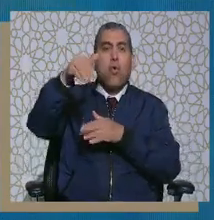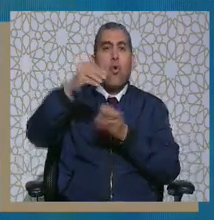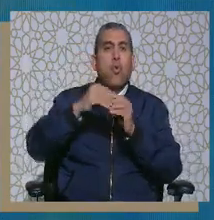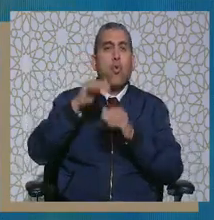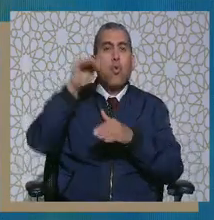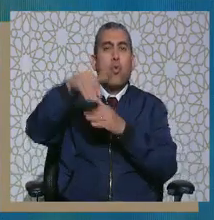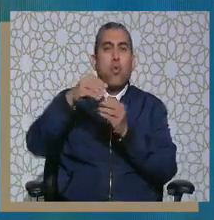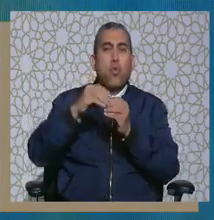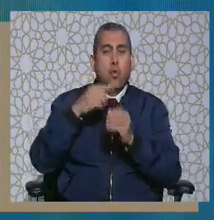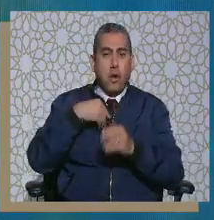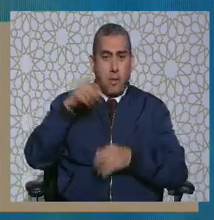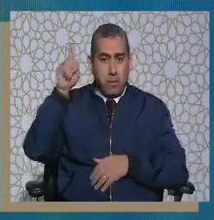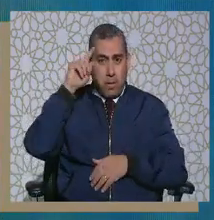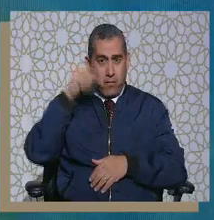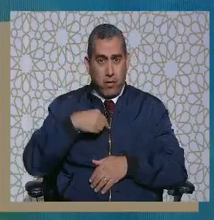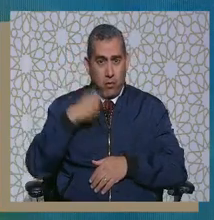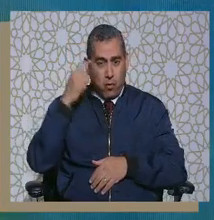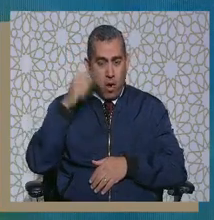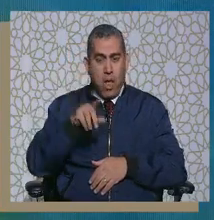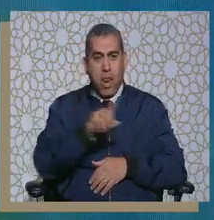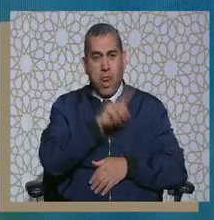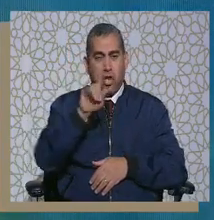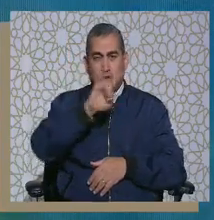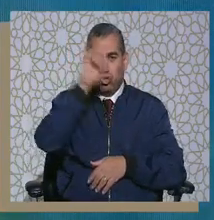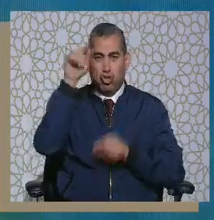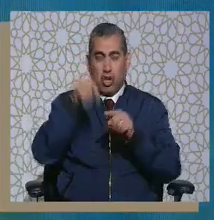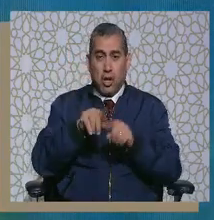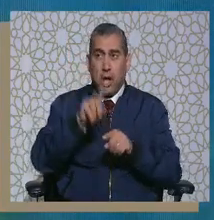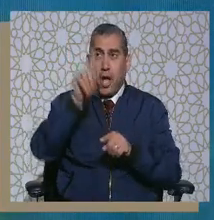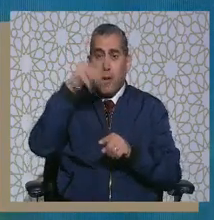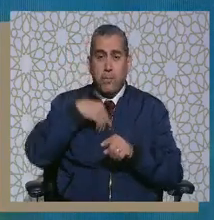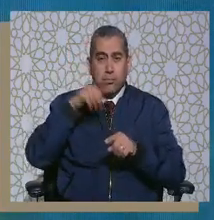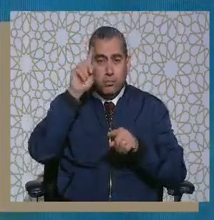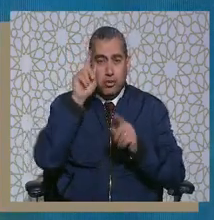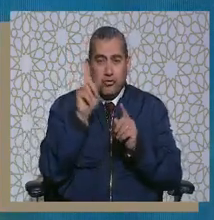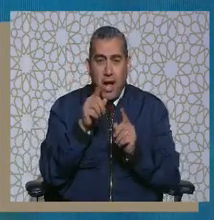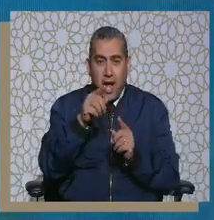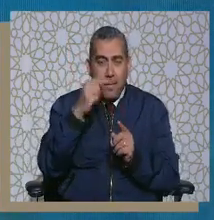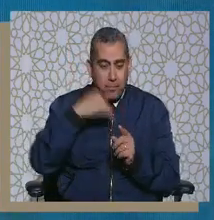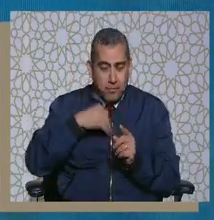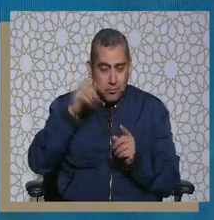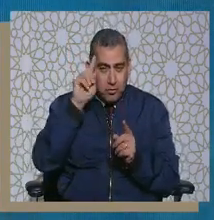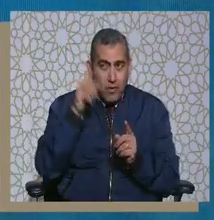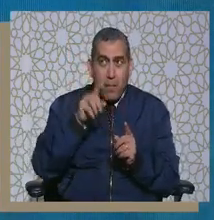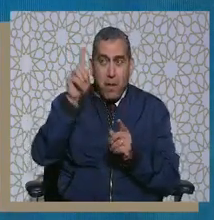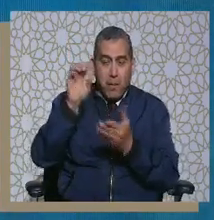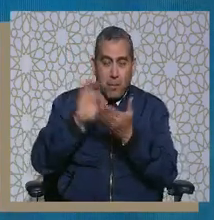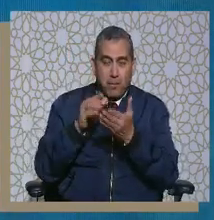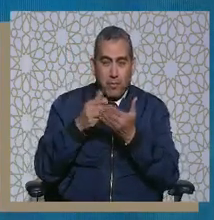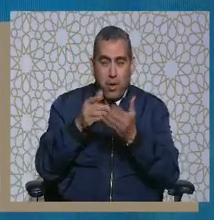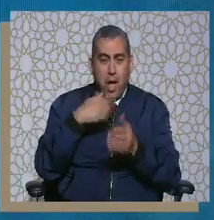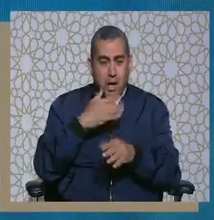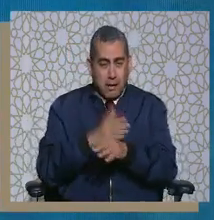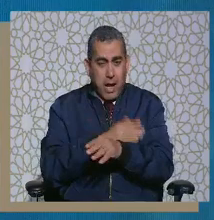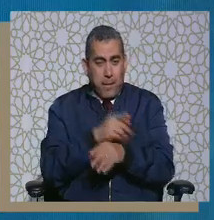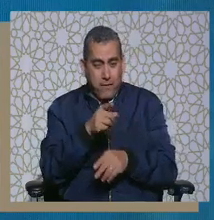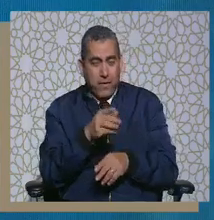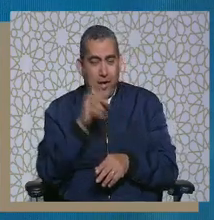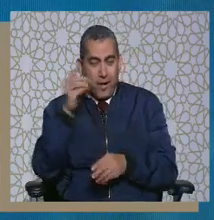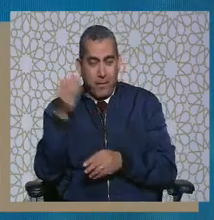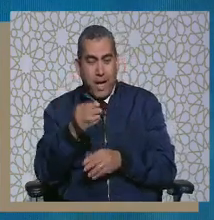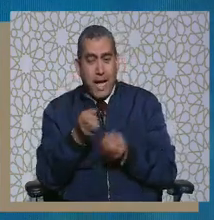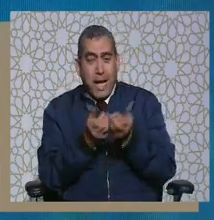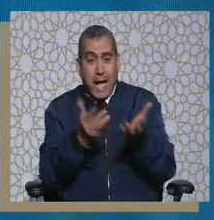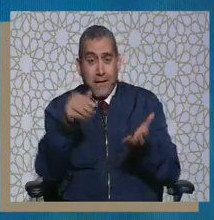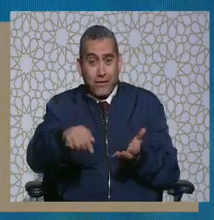يبقى انا اجزم بان هي شر انا مش فاهم اه ممكن اكون اتوجعت قد يكون اتوجعت